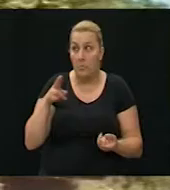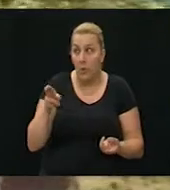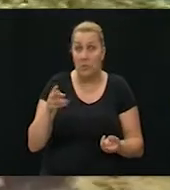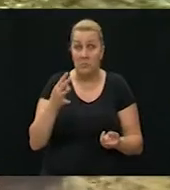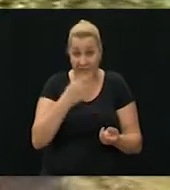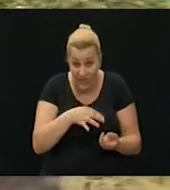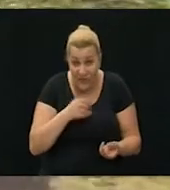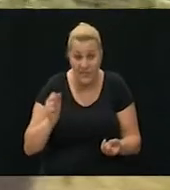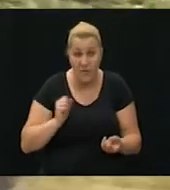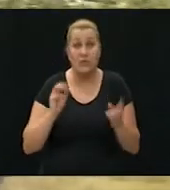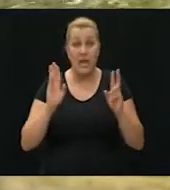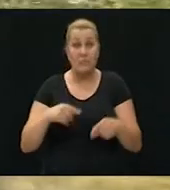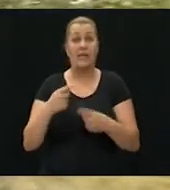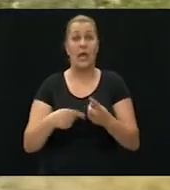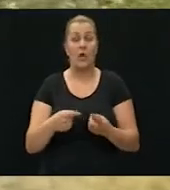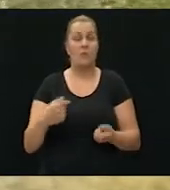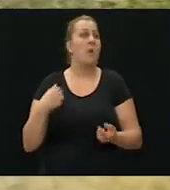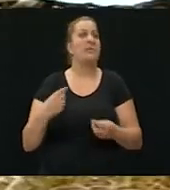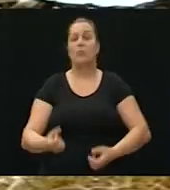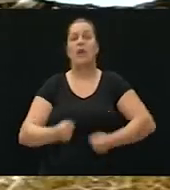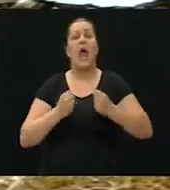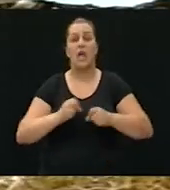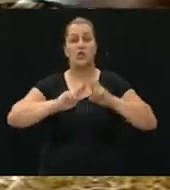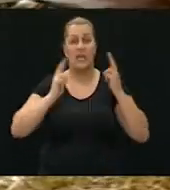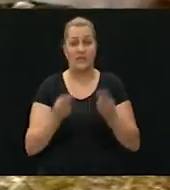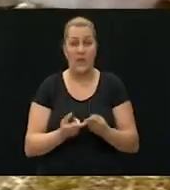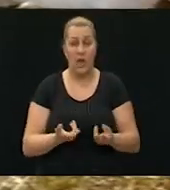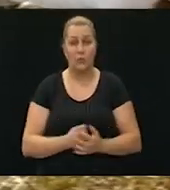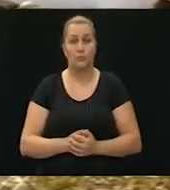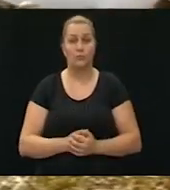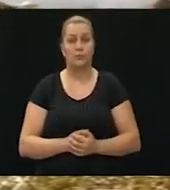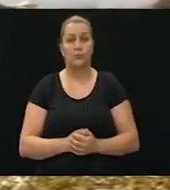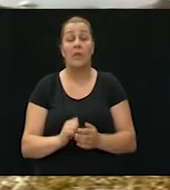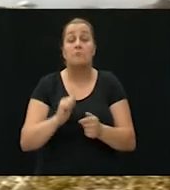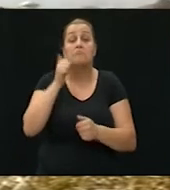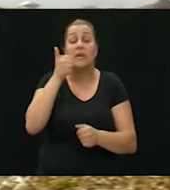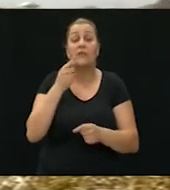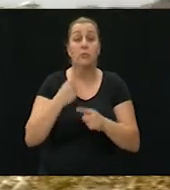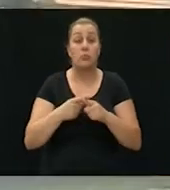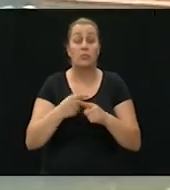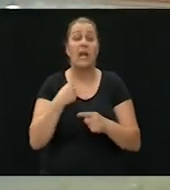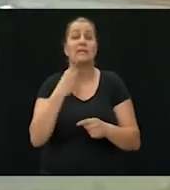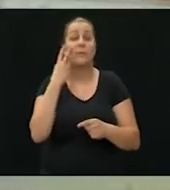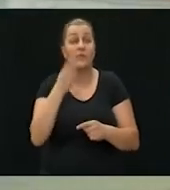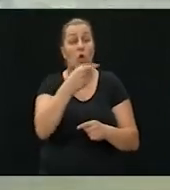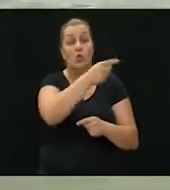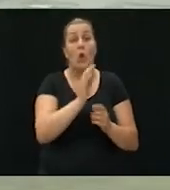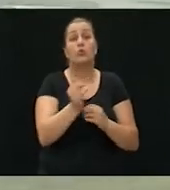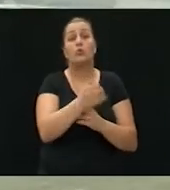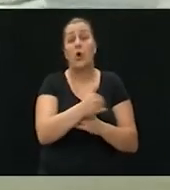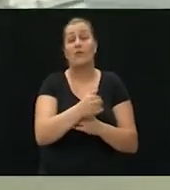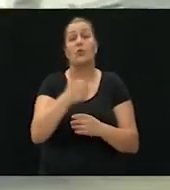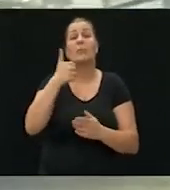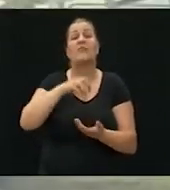mi imamo tenkove, pa ovo je nevjerojatno, mi smo najjači na svijetu. Stvarno smo najjači na svijetu. Prvi put sam vidio tenkove dole na tom području, prva